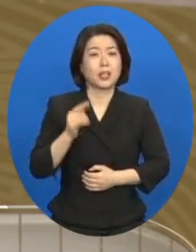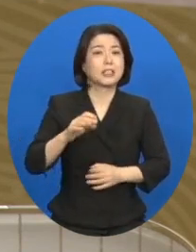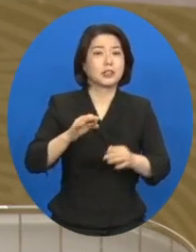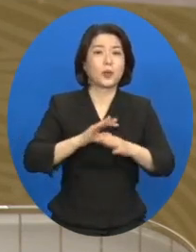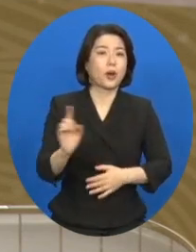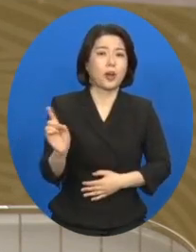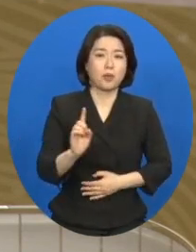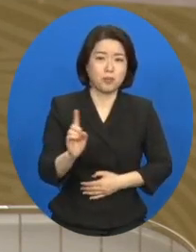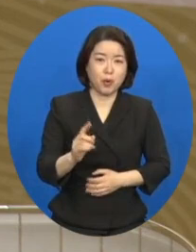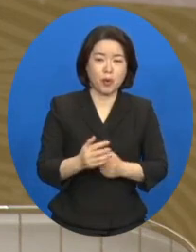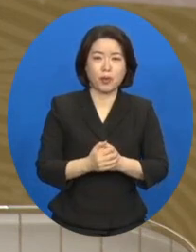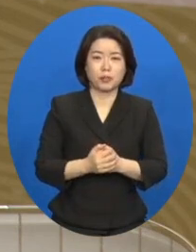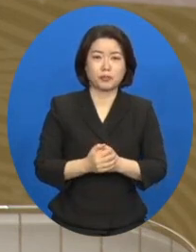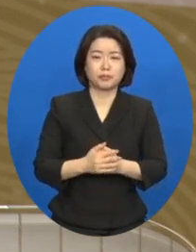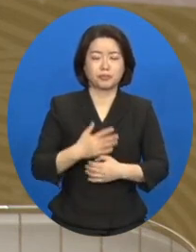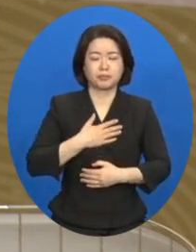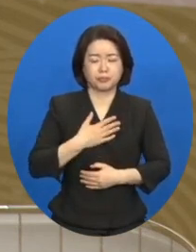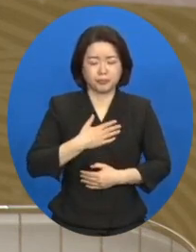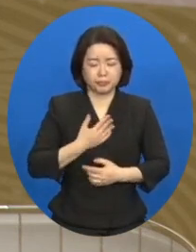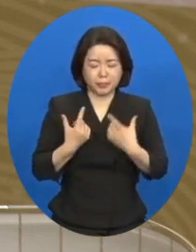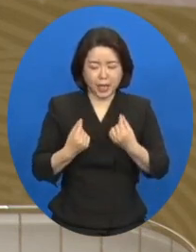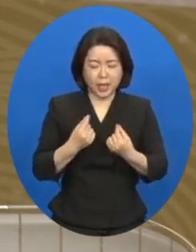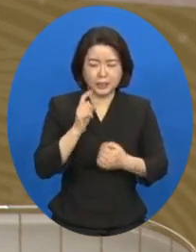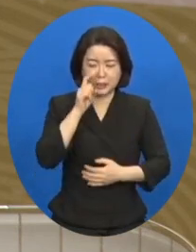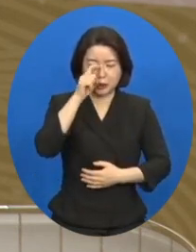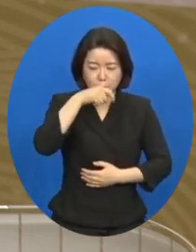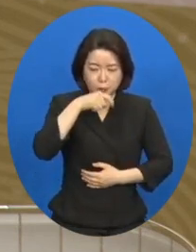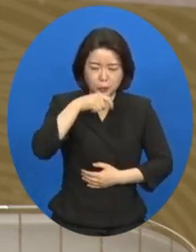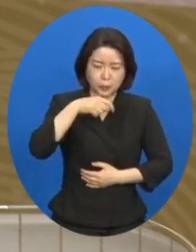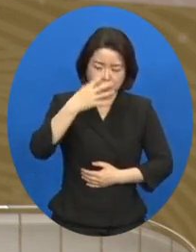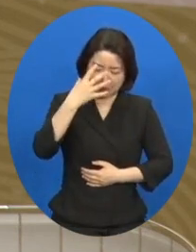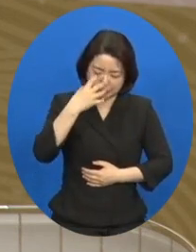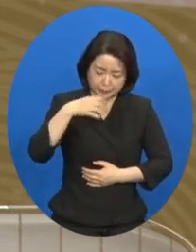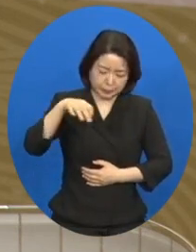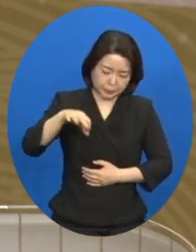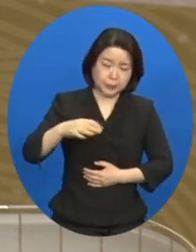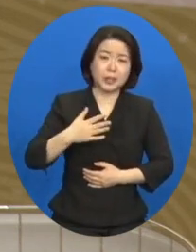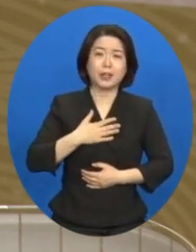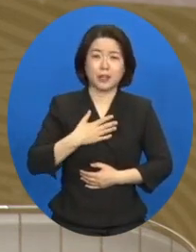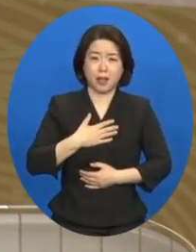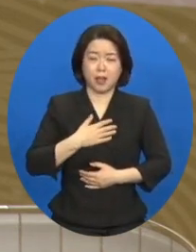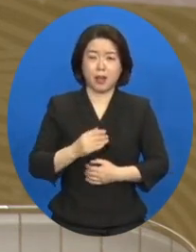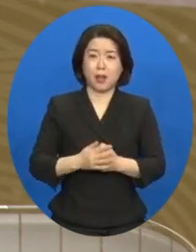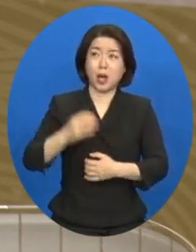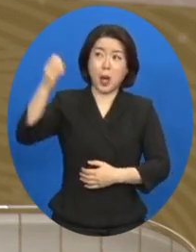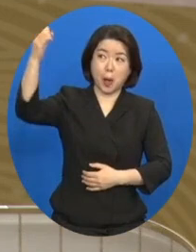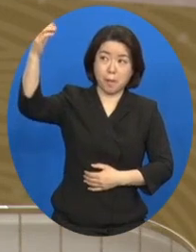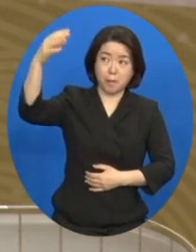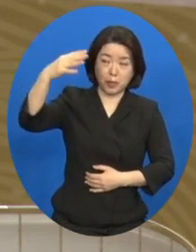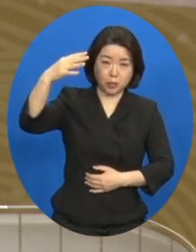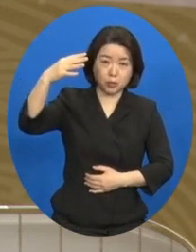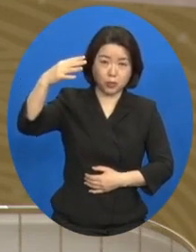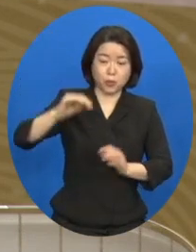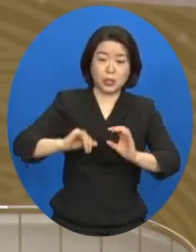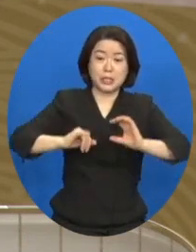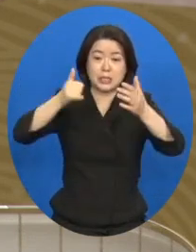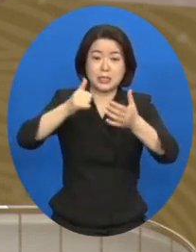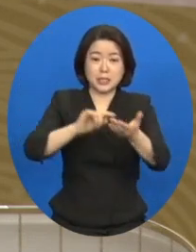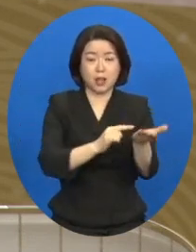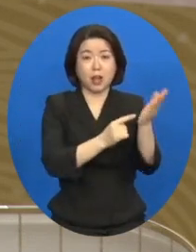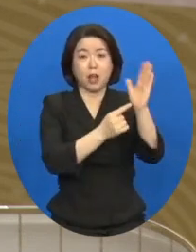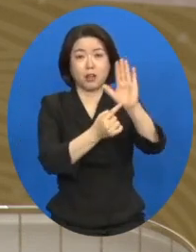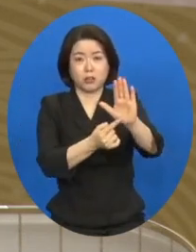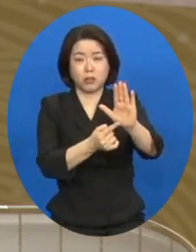것은 이렇게 더럽고 추하고 그런 우리를 빛으로 세상에